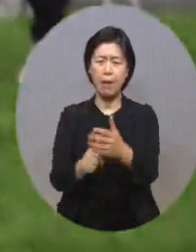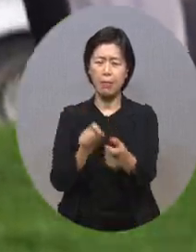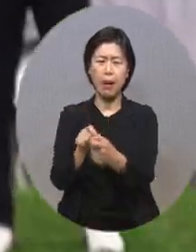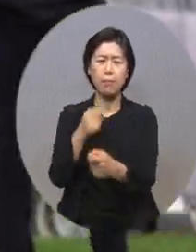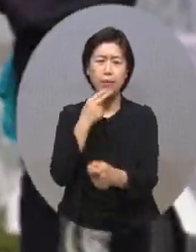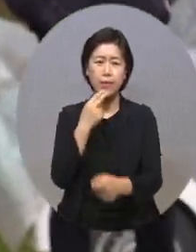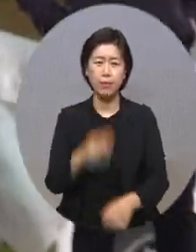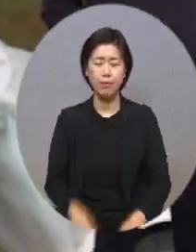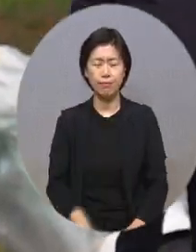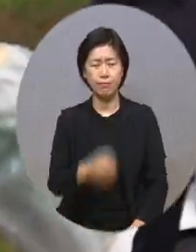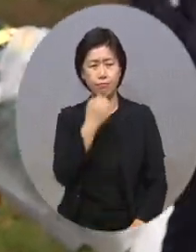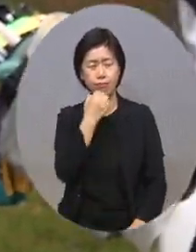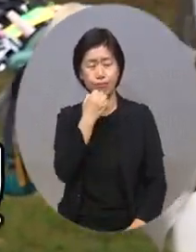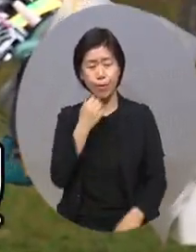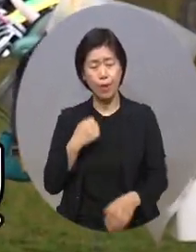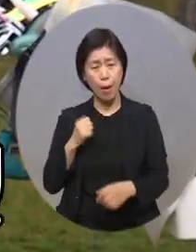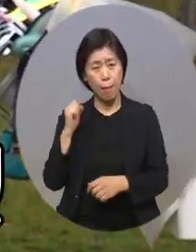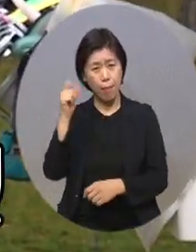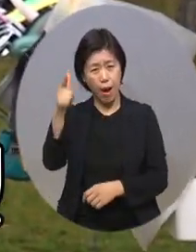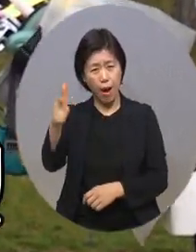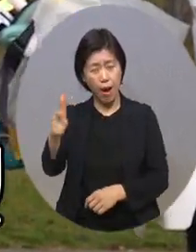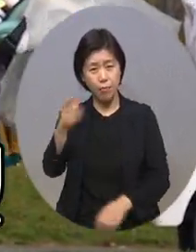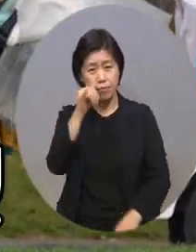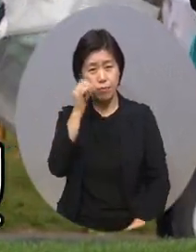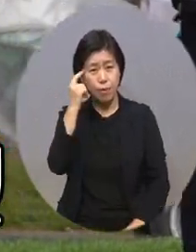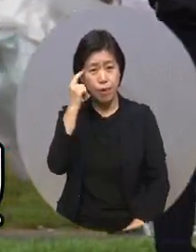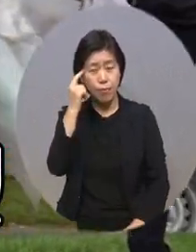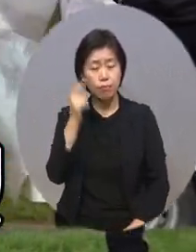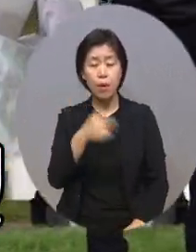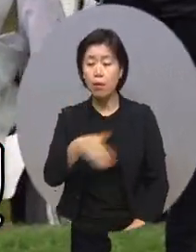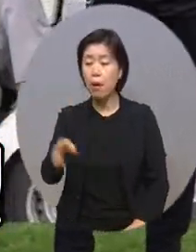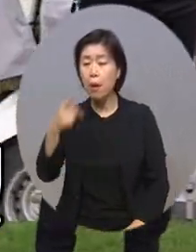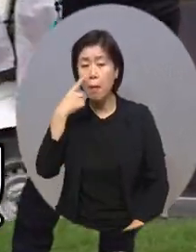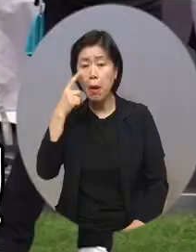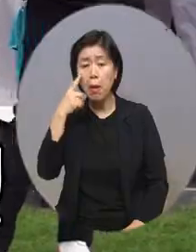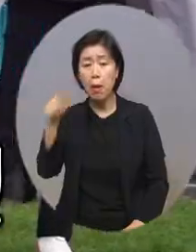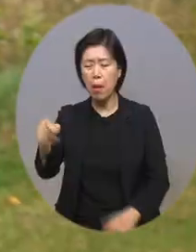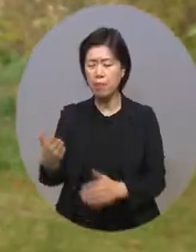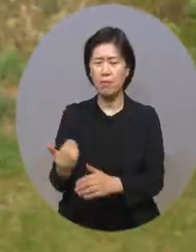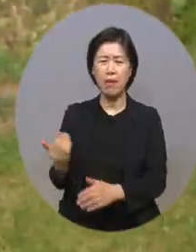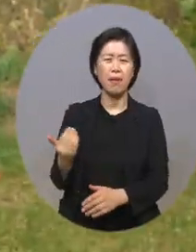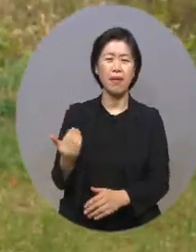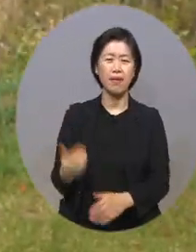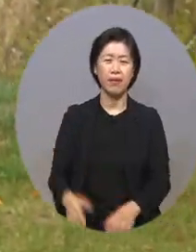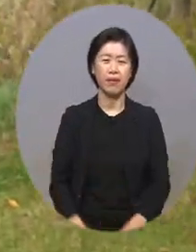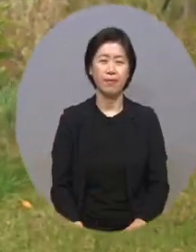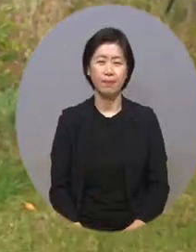아니 세게 쳤는데? 그러니까 아, 가서 확인해 봐. 벙커 한참 전이야. 한참 전.